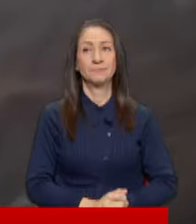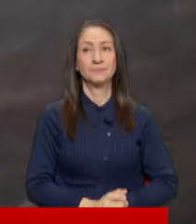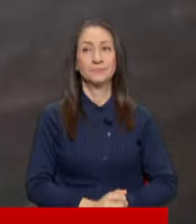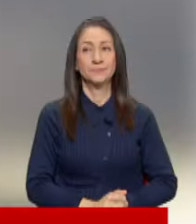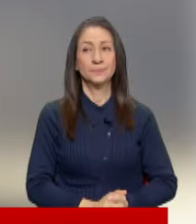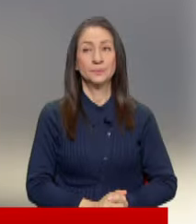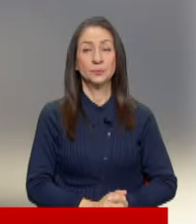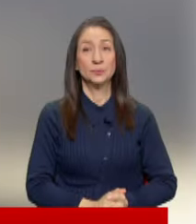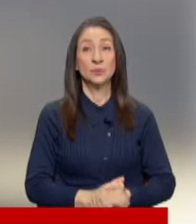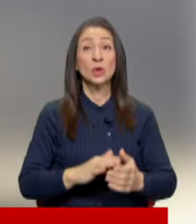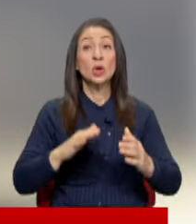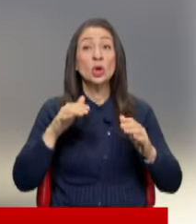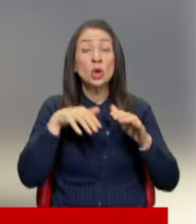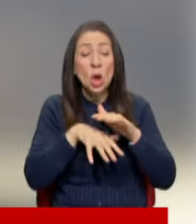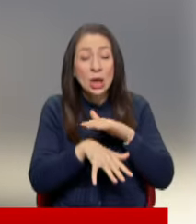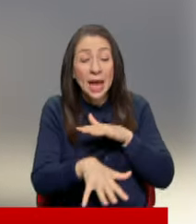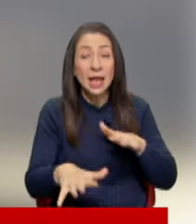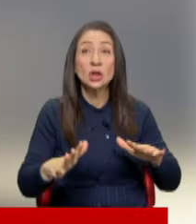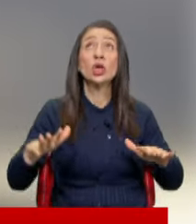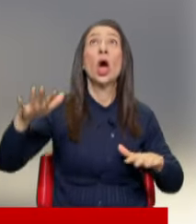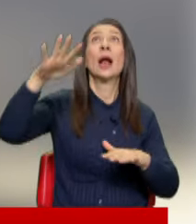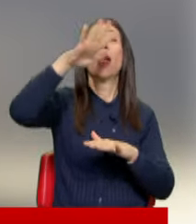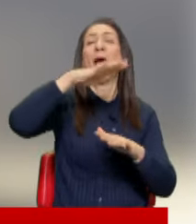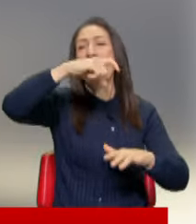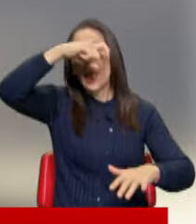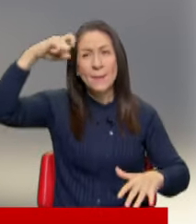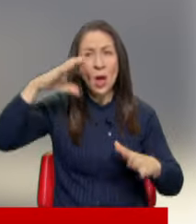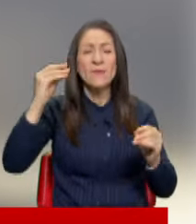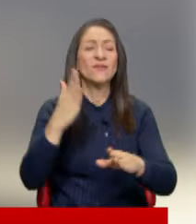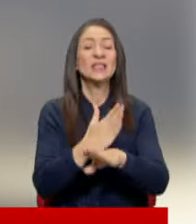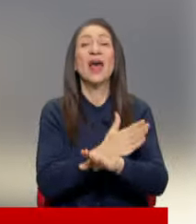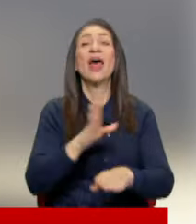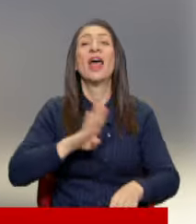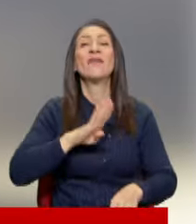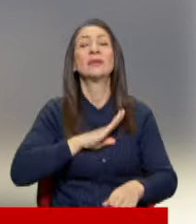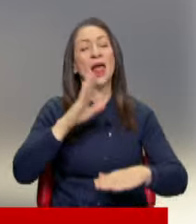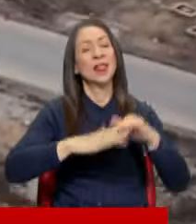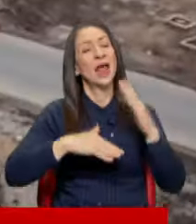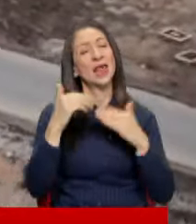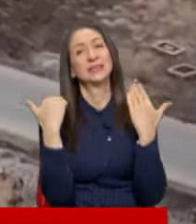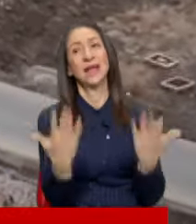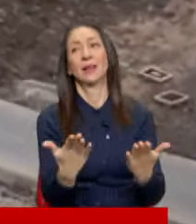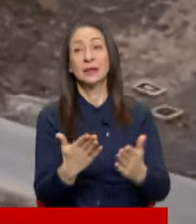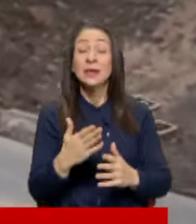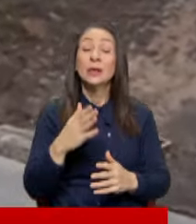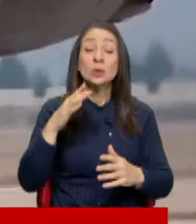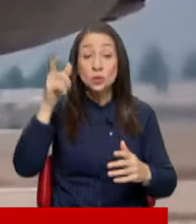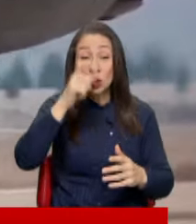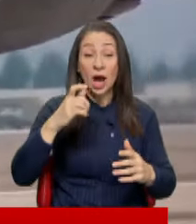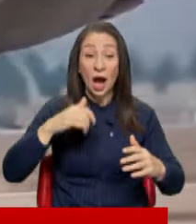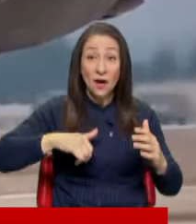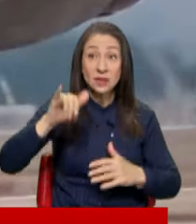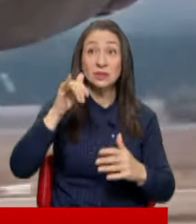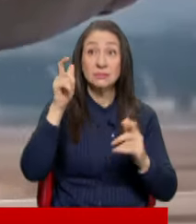kutladı köklerden göklere emeği geçen her bir vatan evladımızın Eline sağlık Türk havacılık ve uzay Sanayi